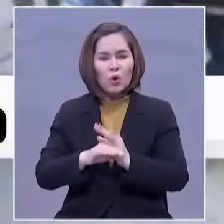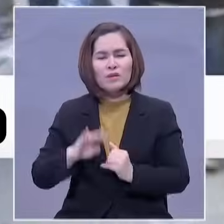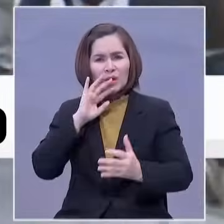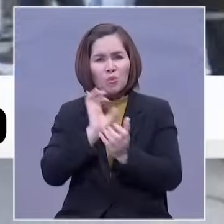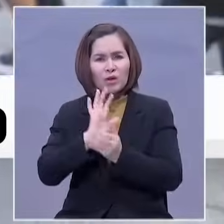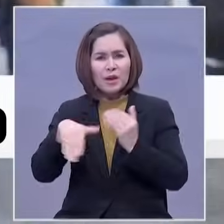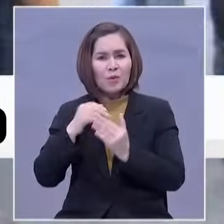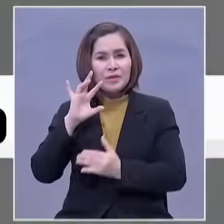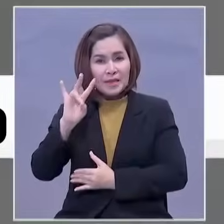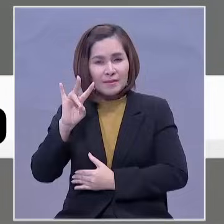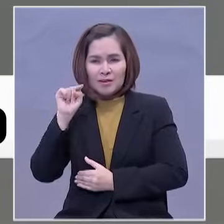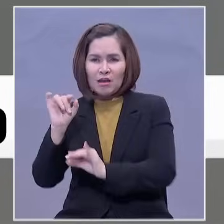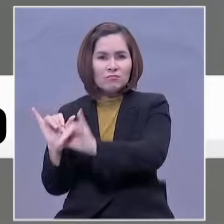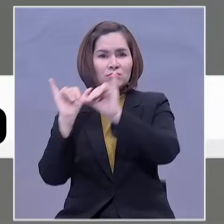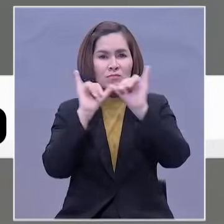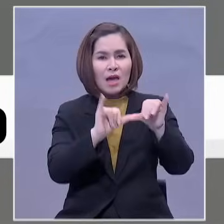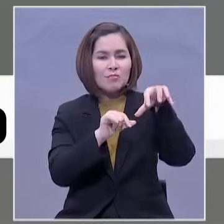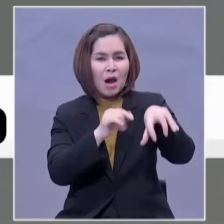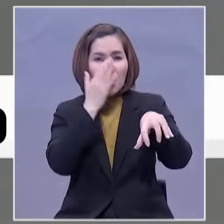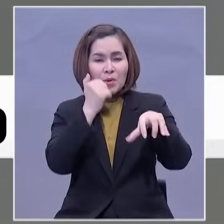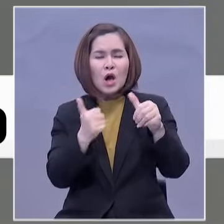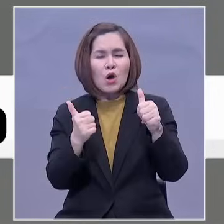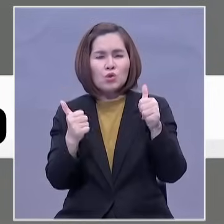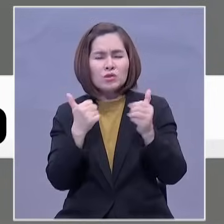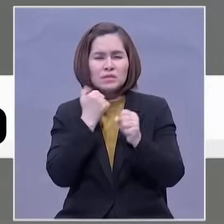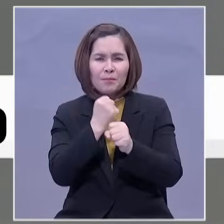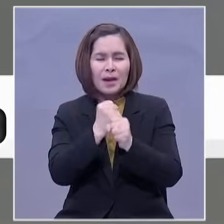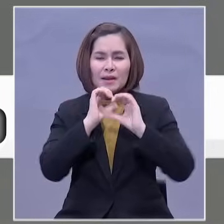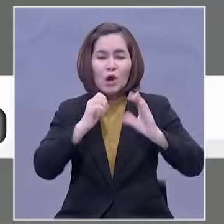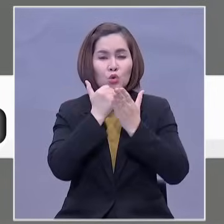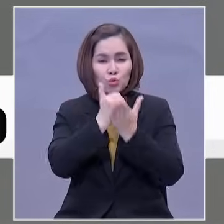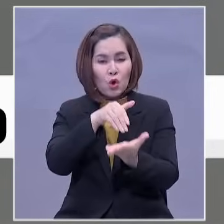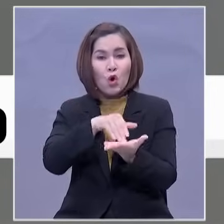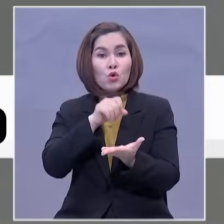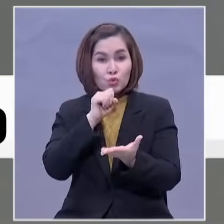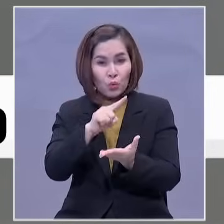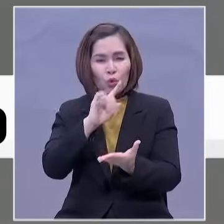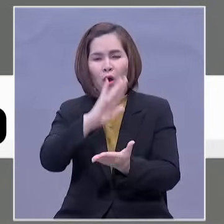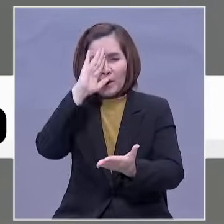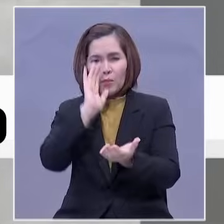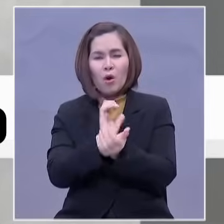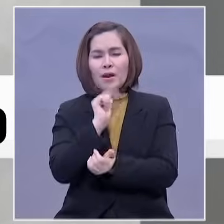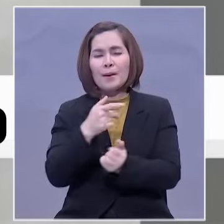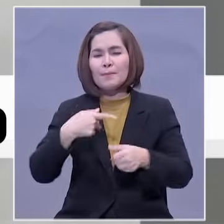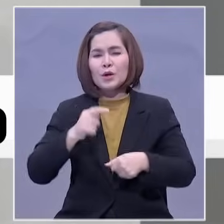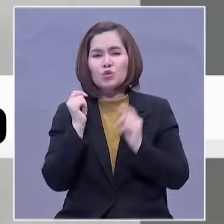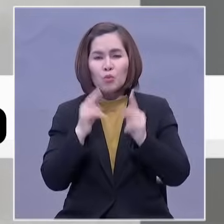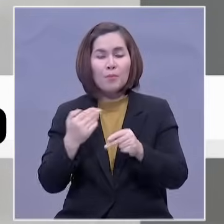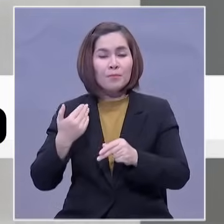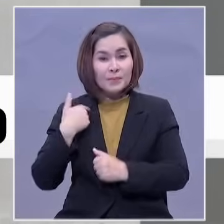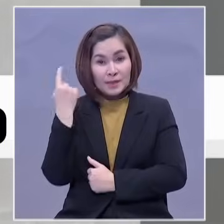ปทุมธานีที่ถูกสั่งย้ายไปช่วยราชการที่ศูนย์ปฏิบัติการตำรวจพุธรจังหวัดปทุมธานีนะครับก็จะมี